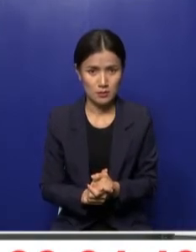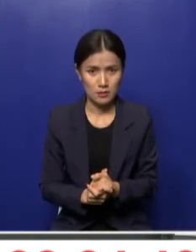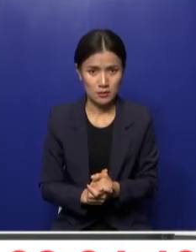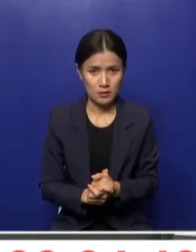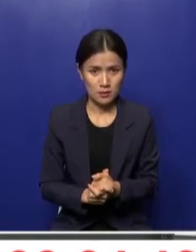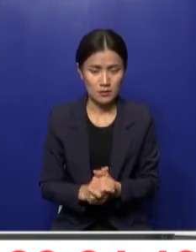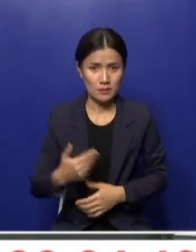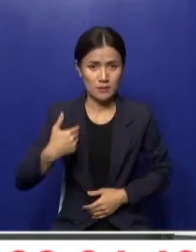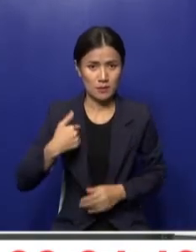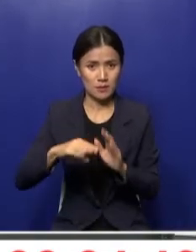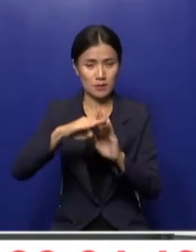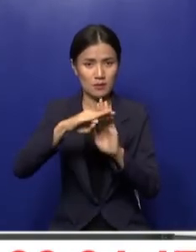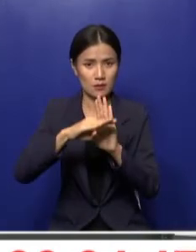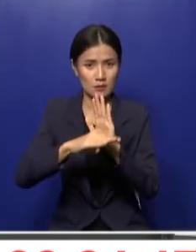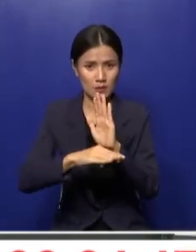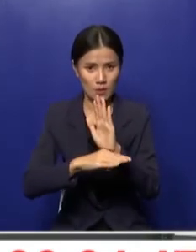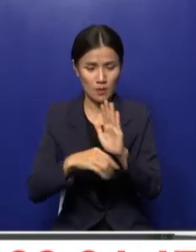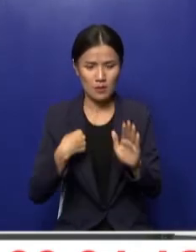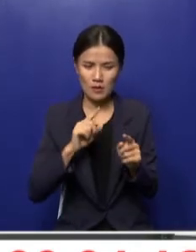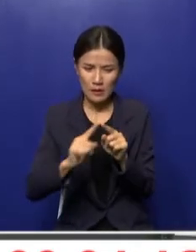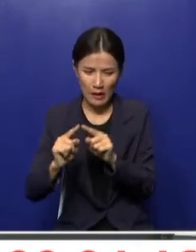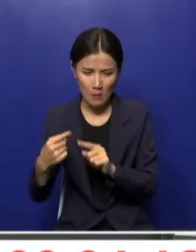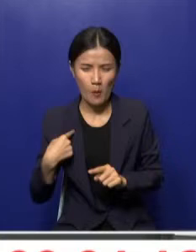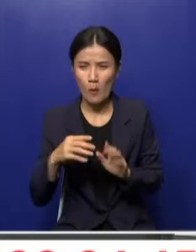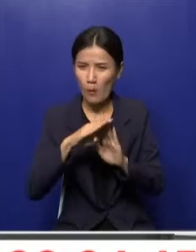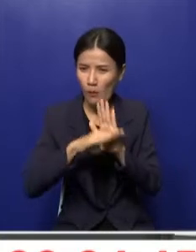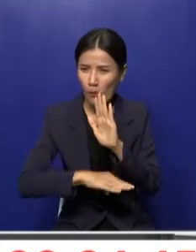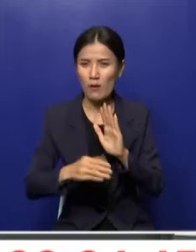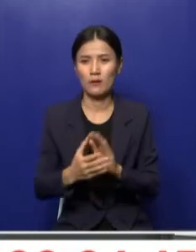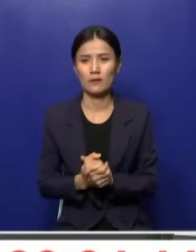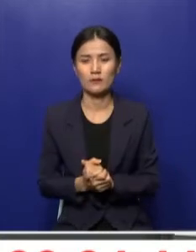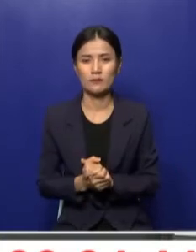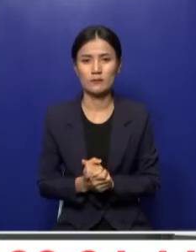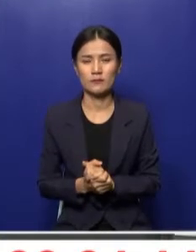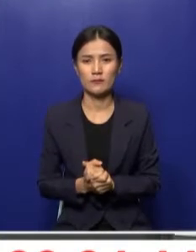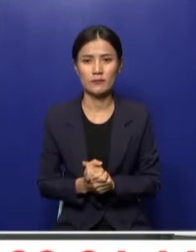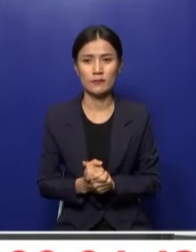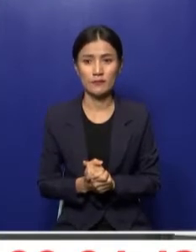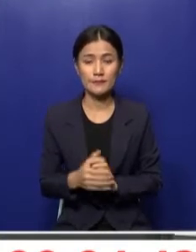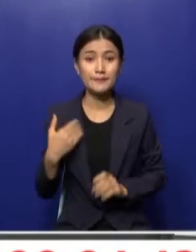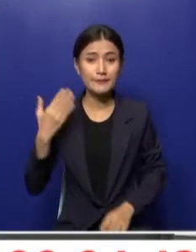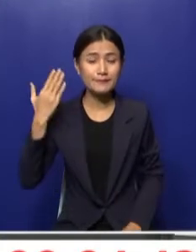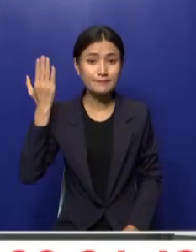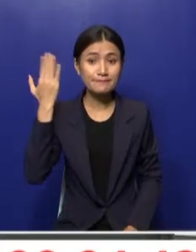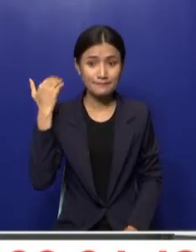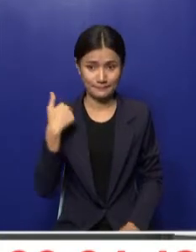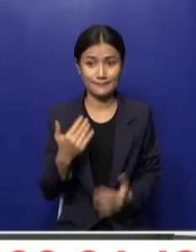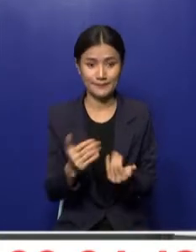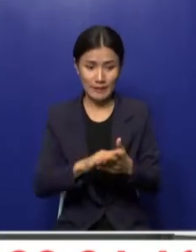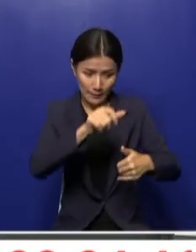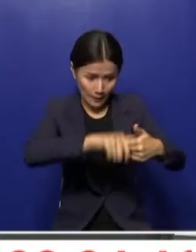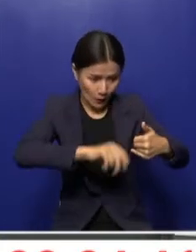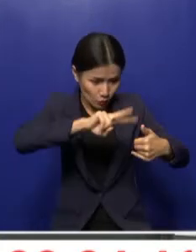ผลประโยชน์มามากมายนะครับซึ่งในช่วงนั้นหลังจากตรวจสอบประวัติแล้ว